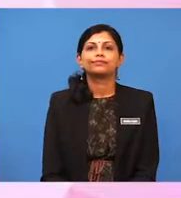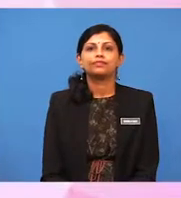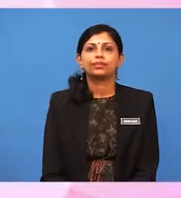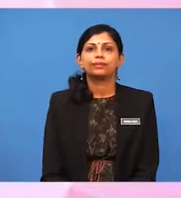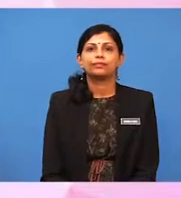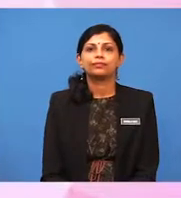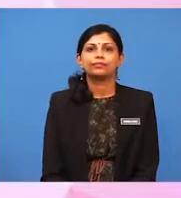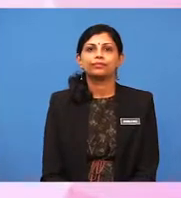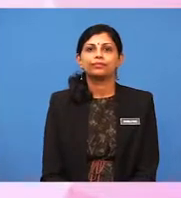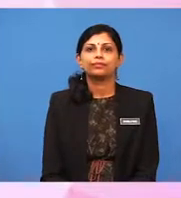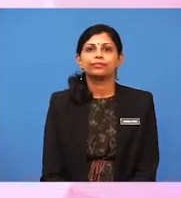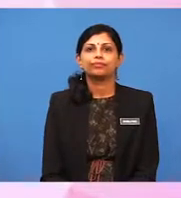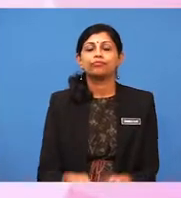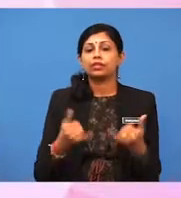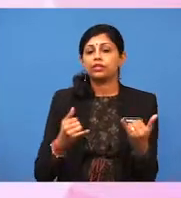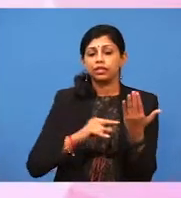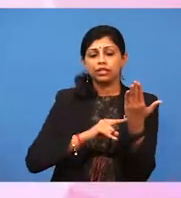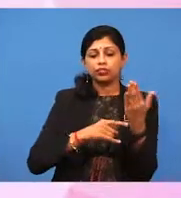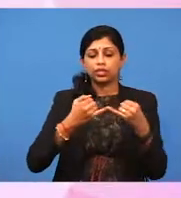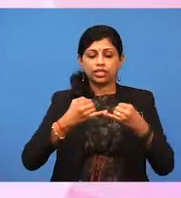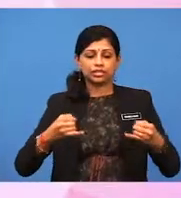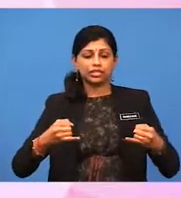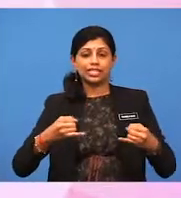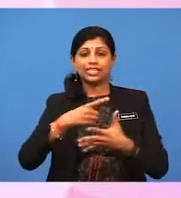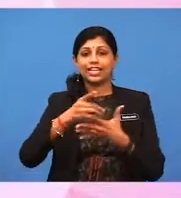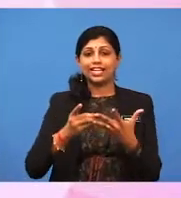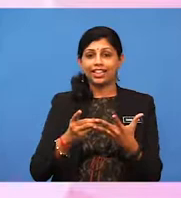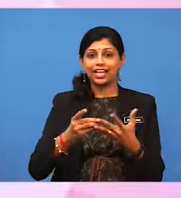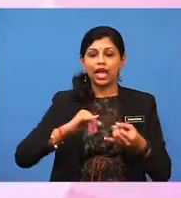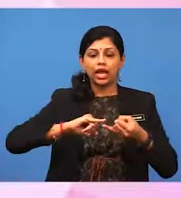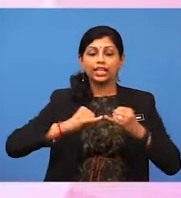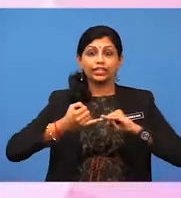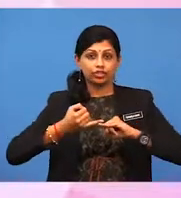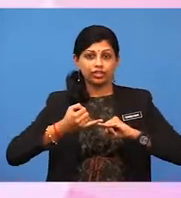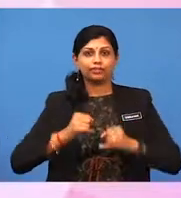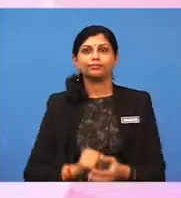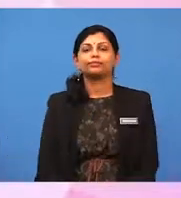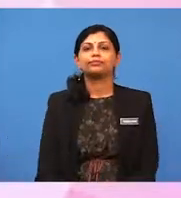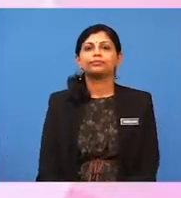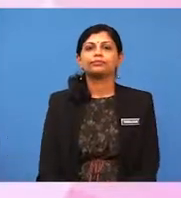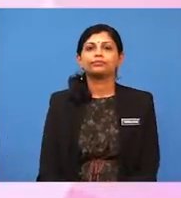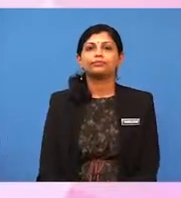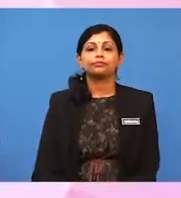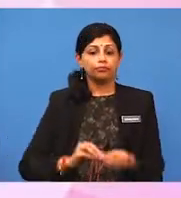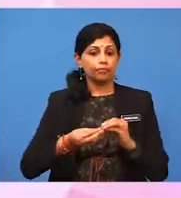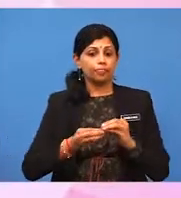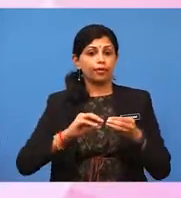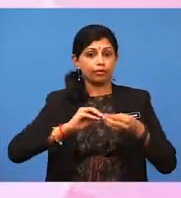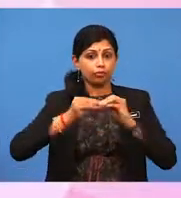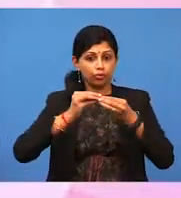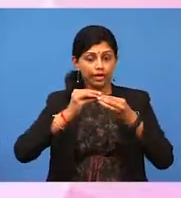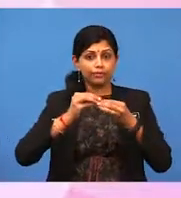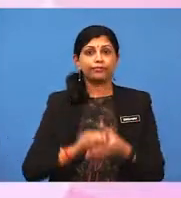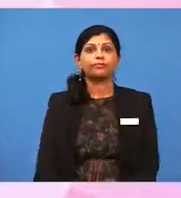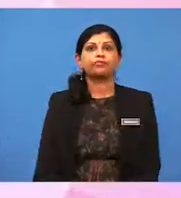Baiklah, kita mulakan dengan jenis data yang pertama, iaitu integer. Integer lebih dikenali